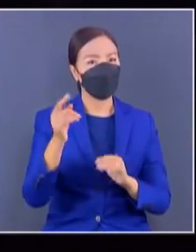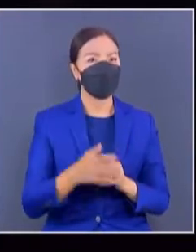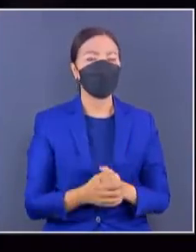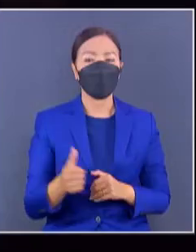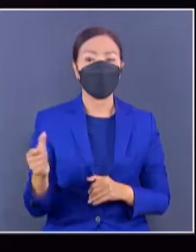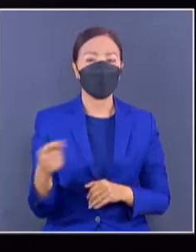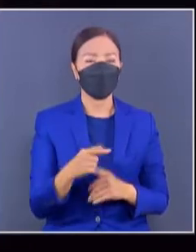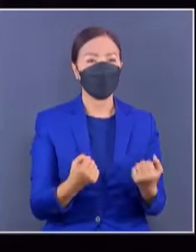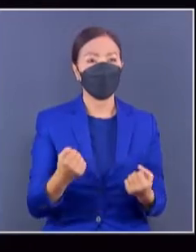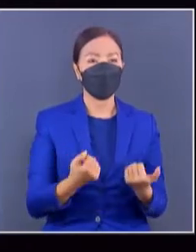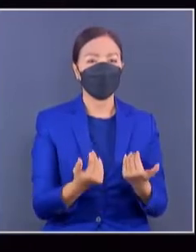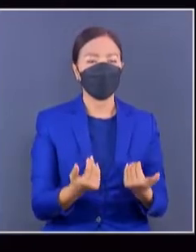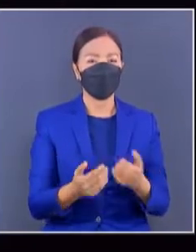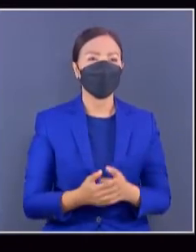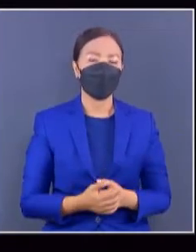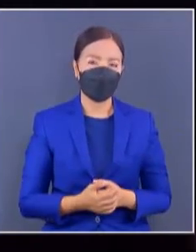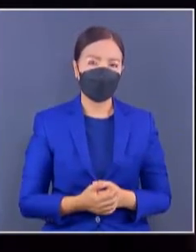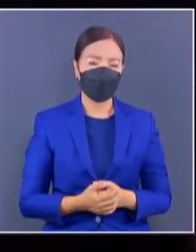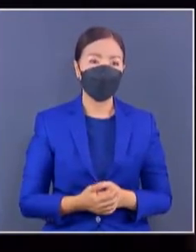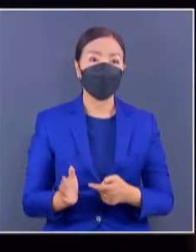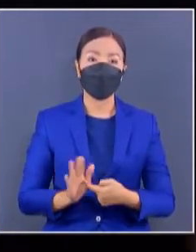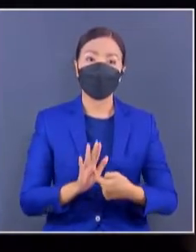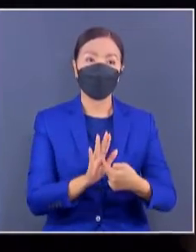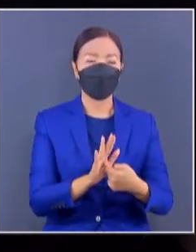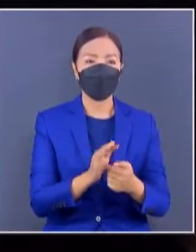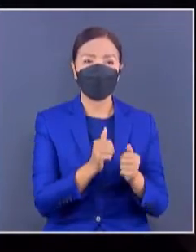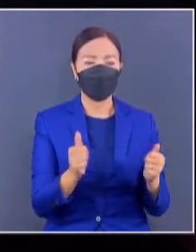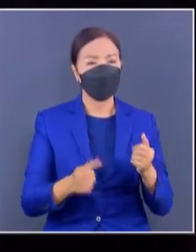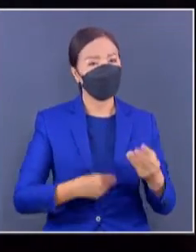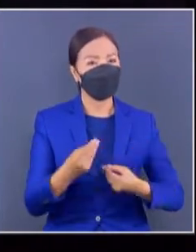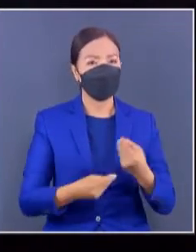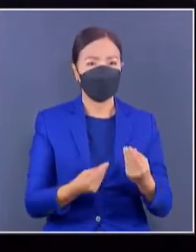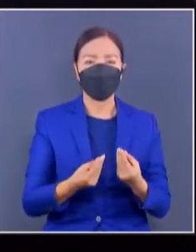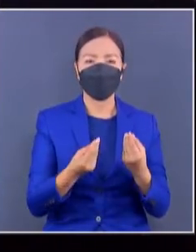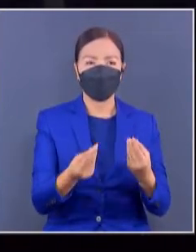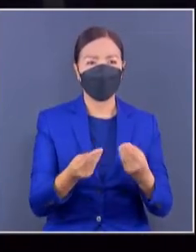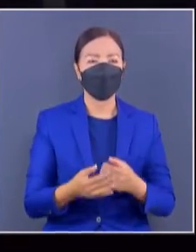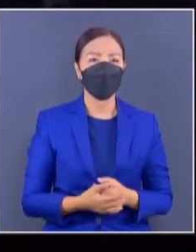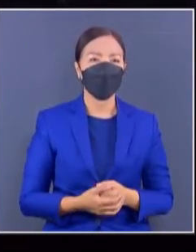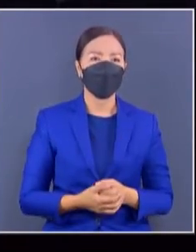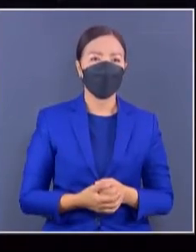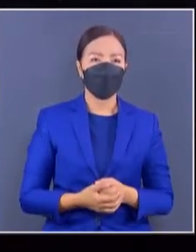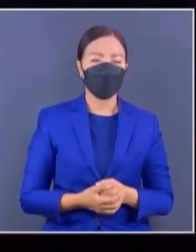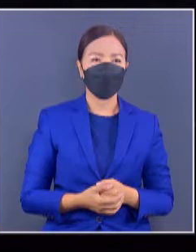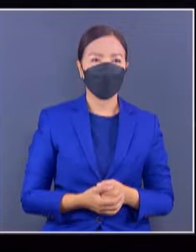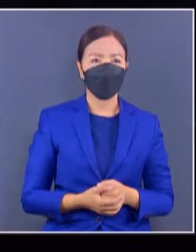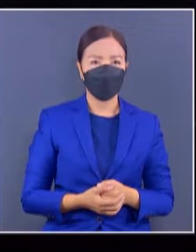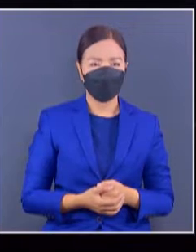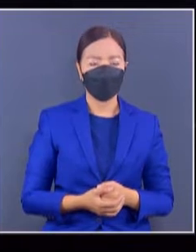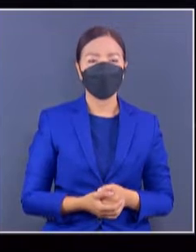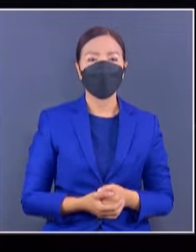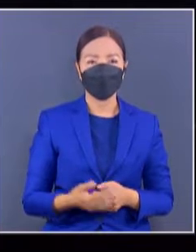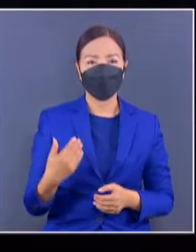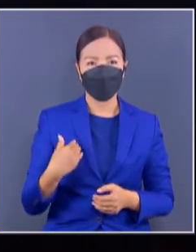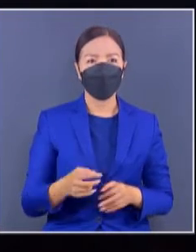รถรุ่นปัจจุบันพร้อมกันดีครับข้อเสนอสุดคุ้มและเขตการขายที่ที่ให้มากกว่าการเป็นเจ้าของรถยนต์จำนวน